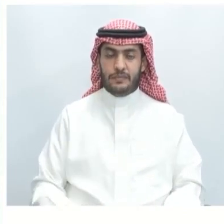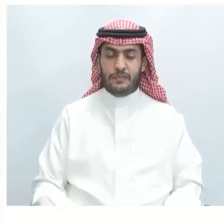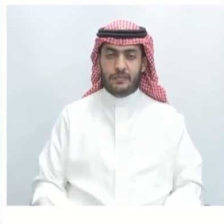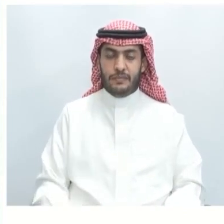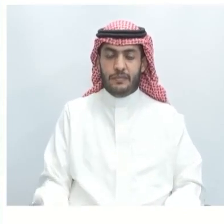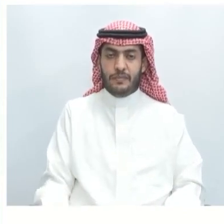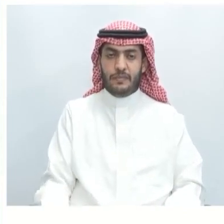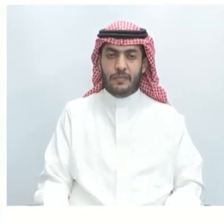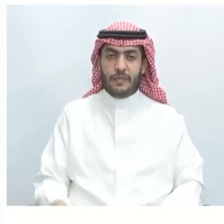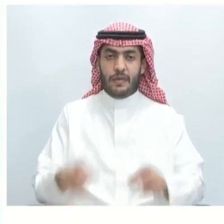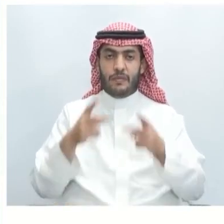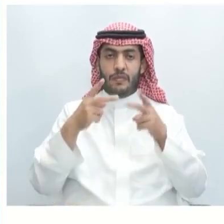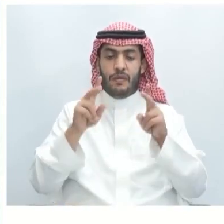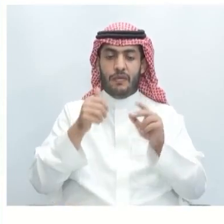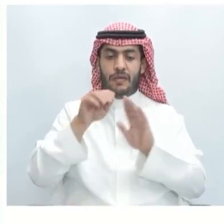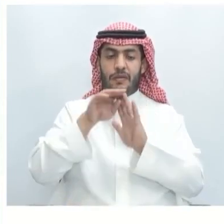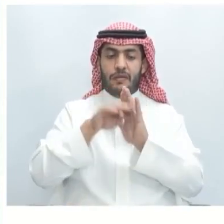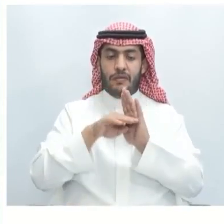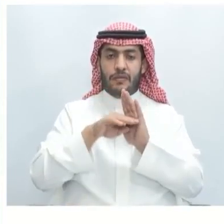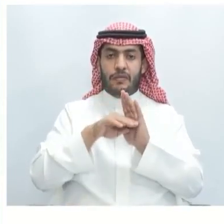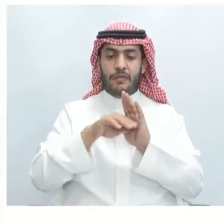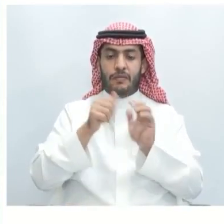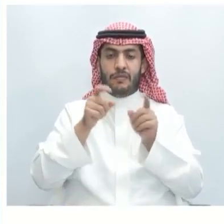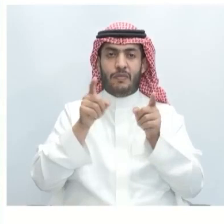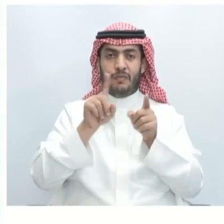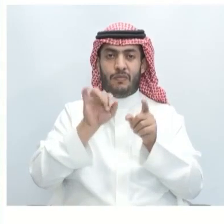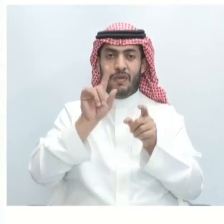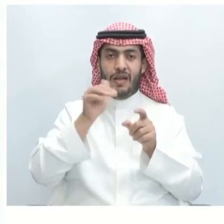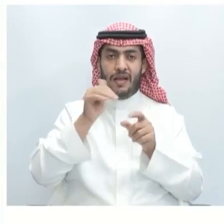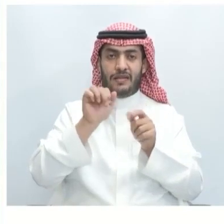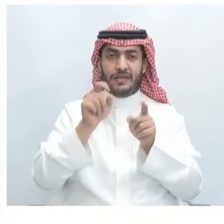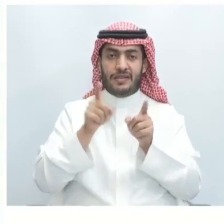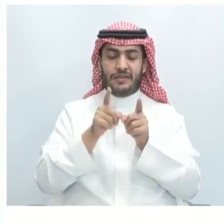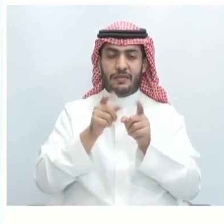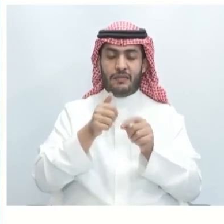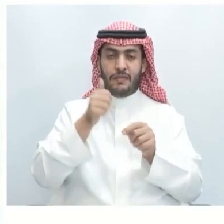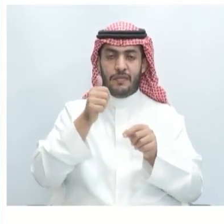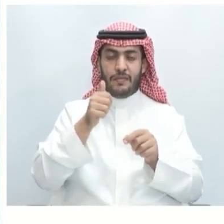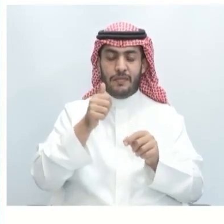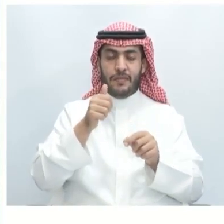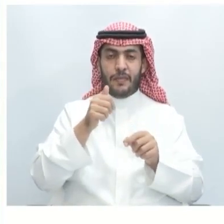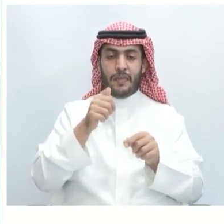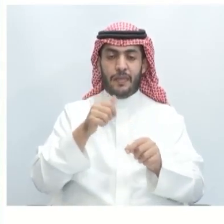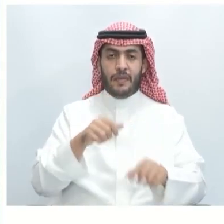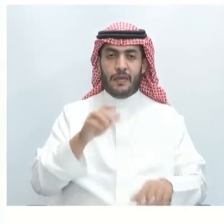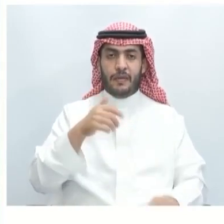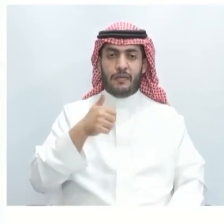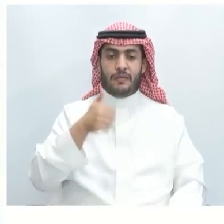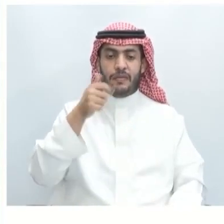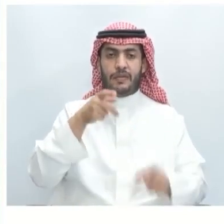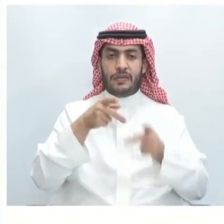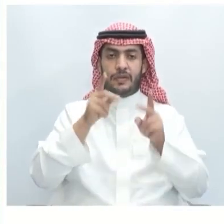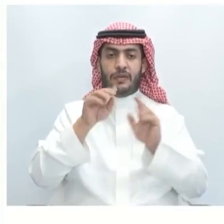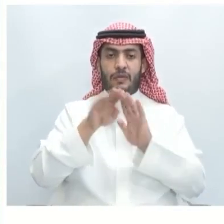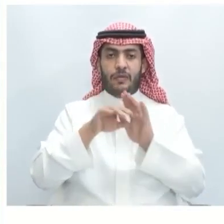ذلك بالموافقه الملخص وبالتاكيد يعد او سيقوم بانشائها في